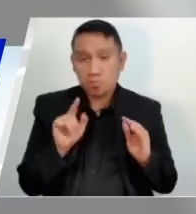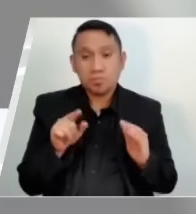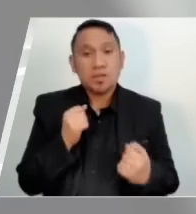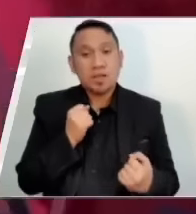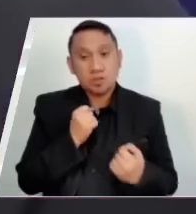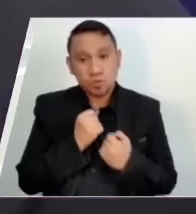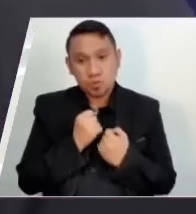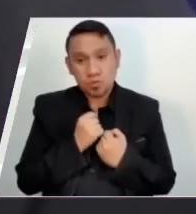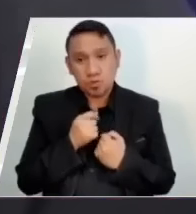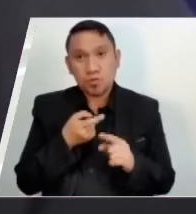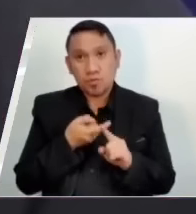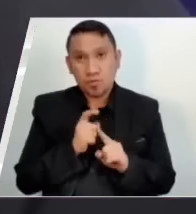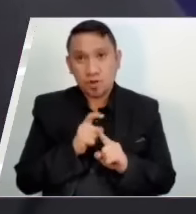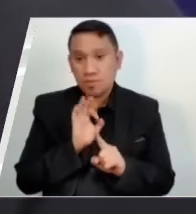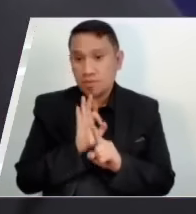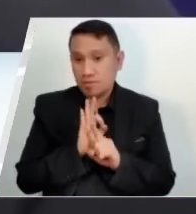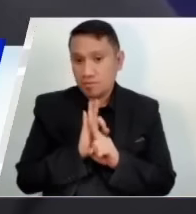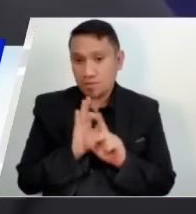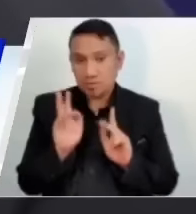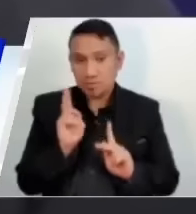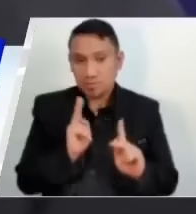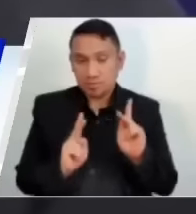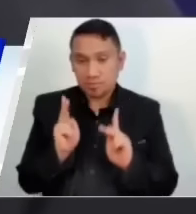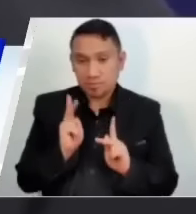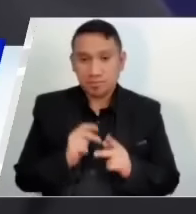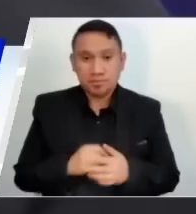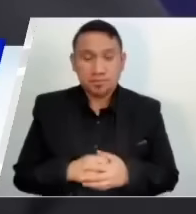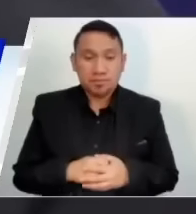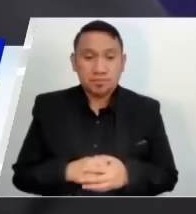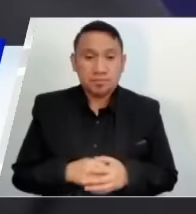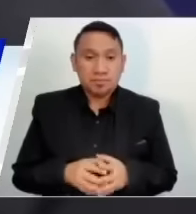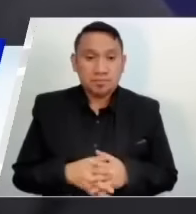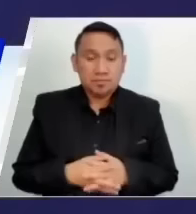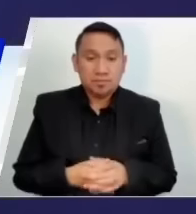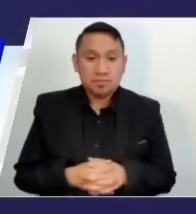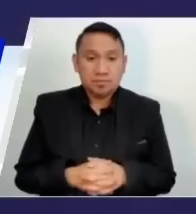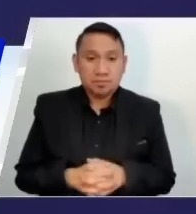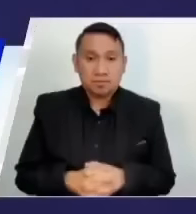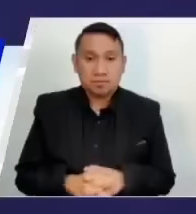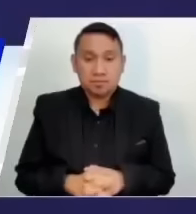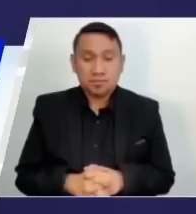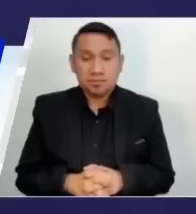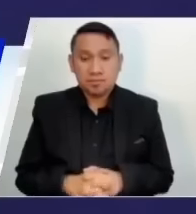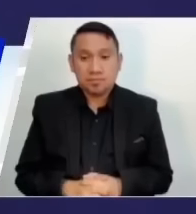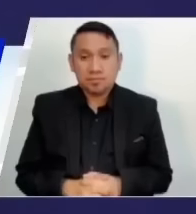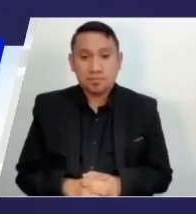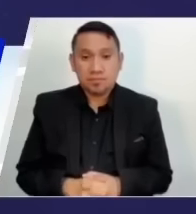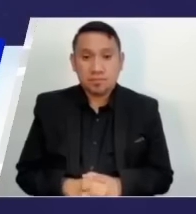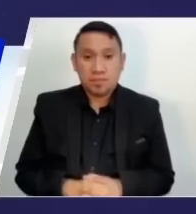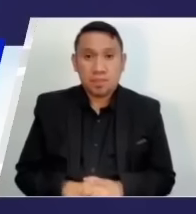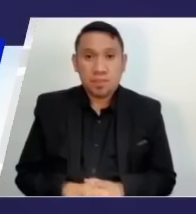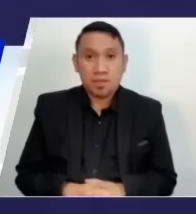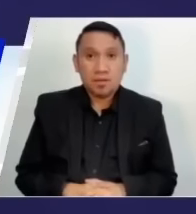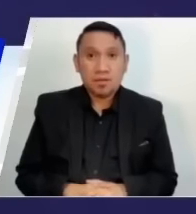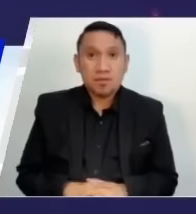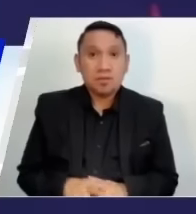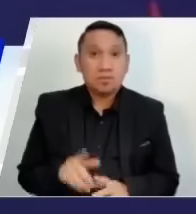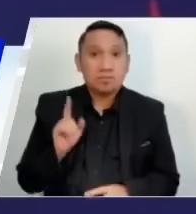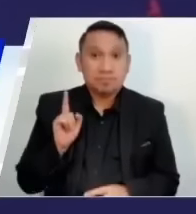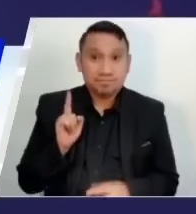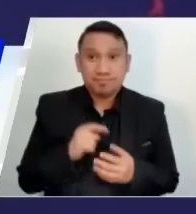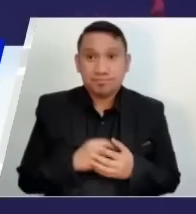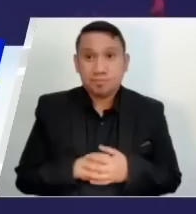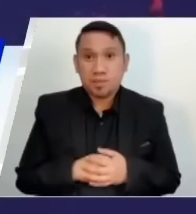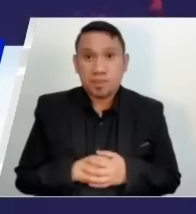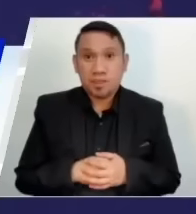fans. She's unbelievable. She's rewriting the history books herself. Truly enchanted pa rin ang Kansas City Chiefs player